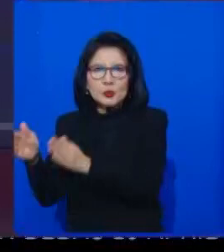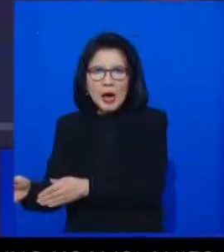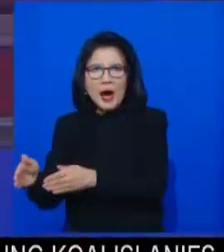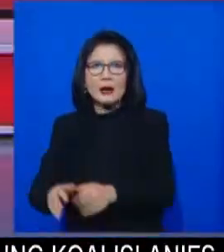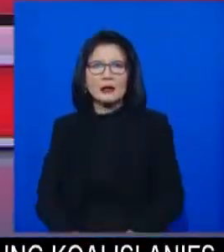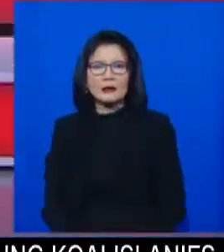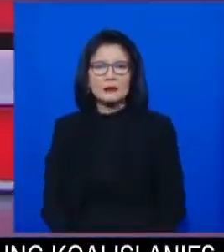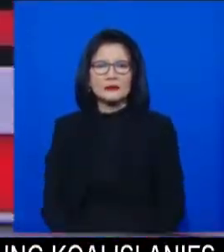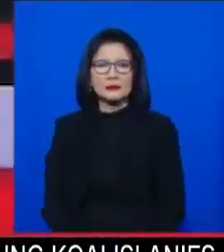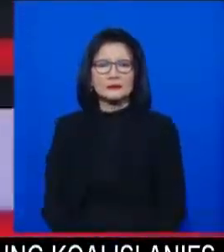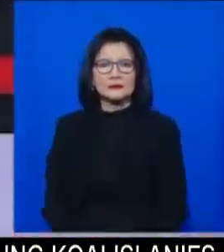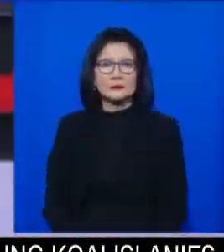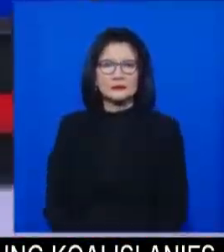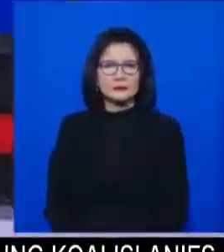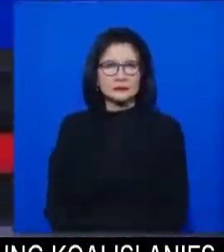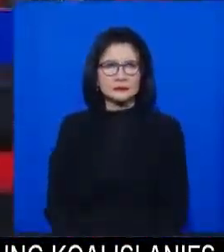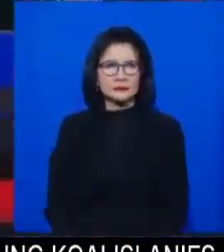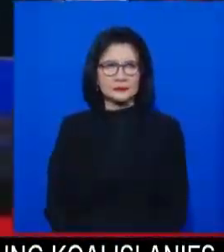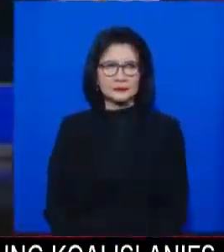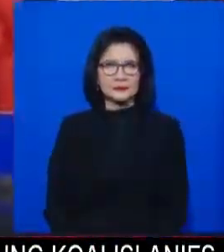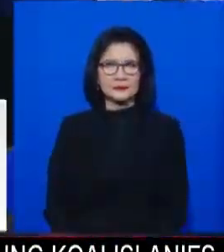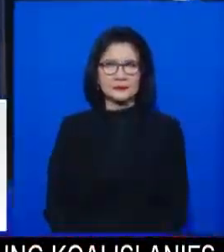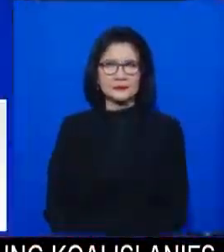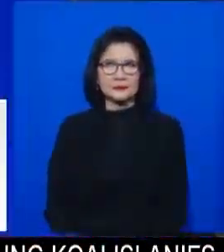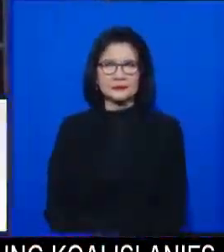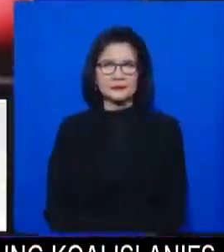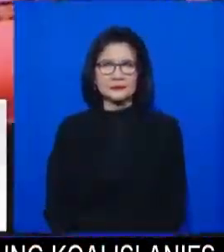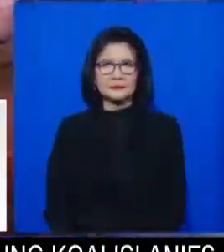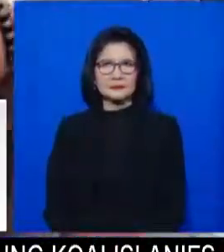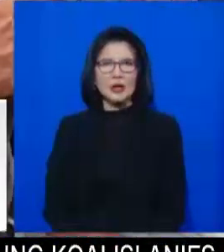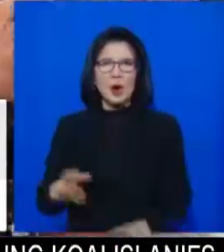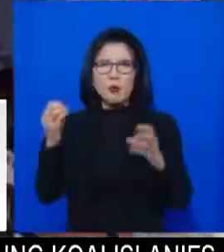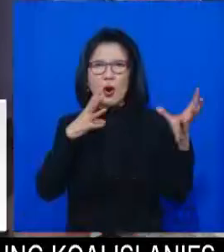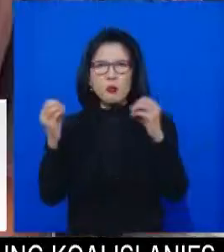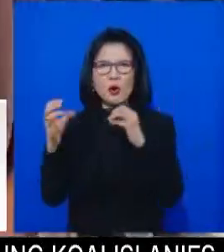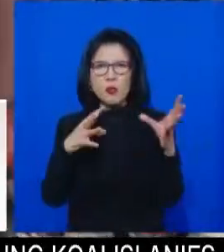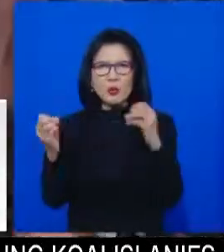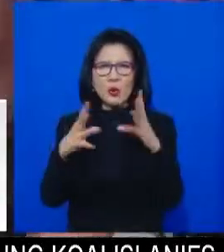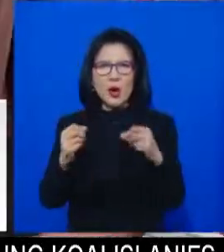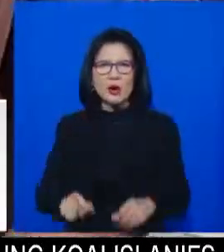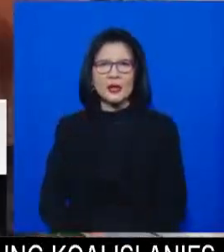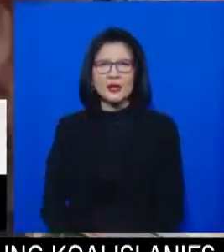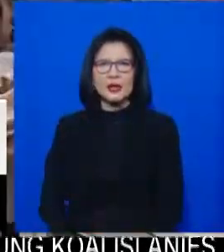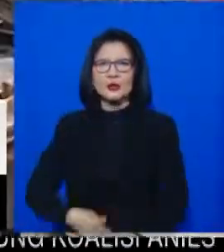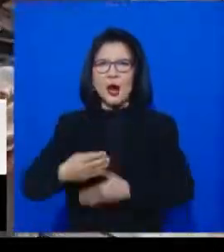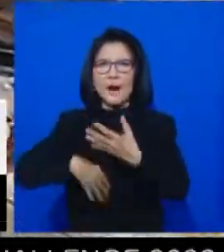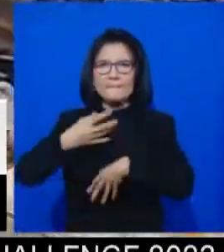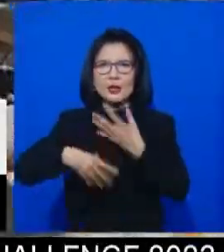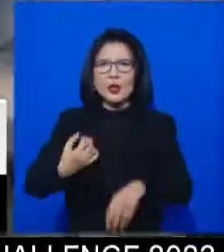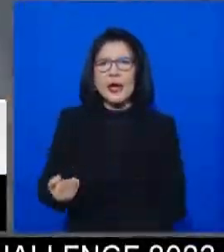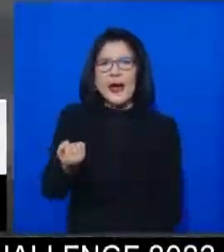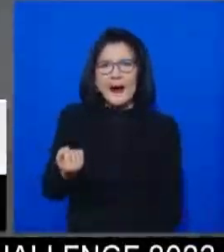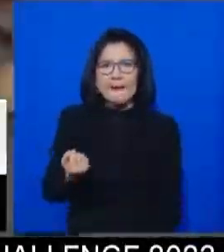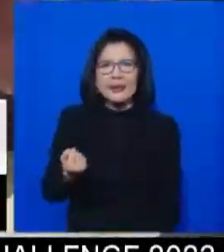relokasi. Bukan satu kali saya masih di dalam, Pak. Adu mulut tidak terhindarkan saat pengelola pasar